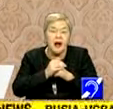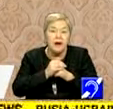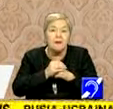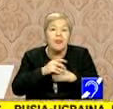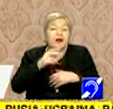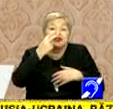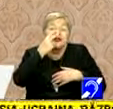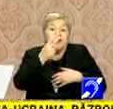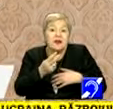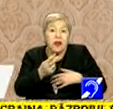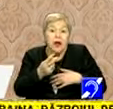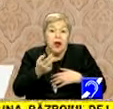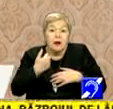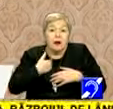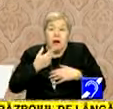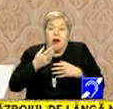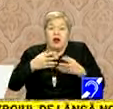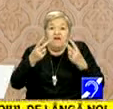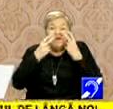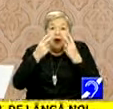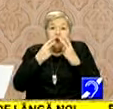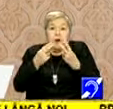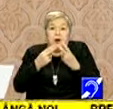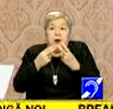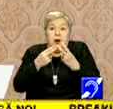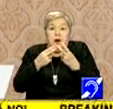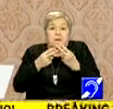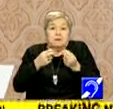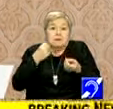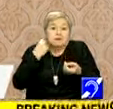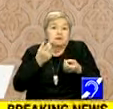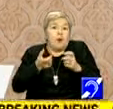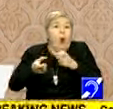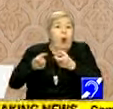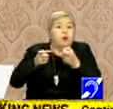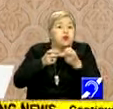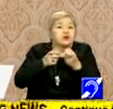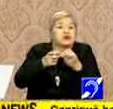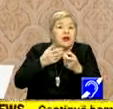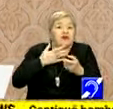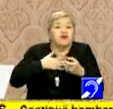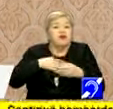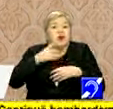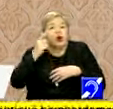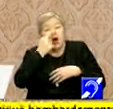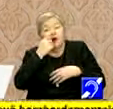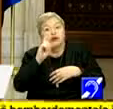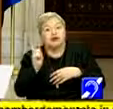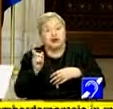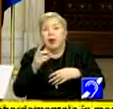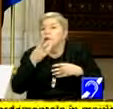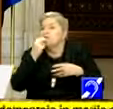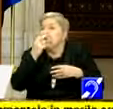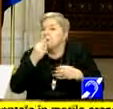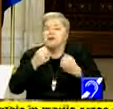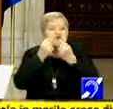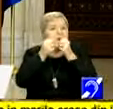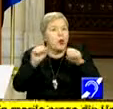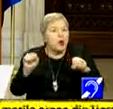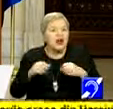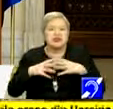valori opuse regimului de la Moscova. Mă refer aici la libertăți, la democrație,